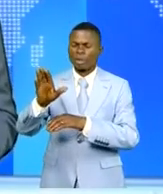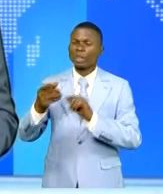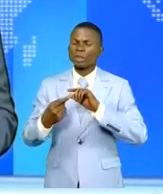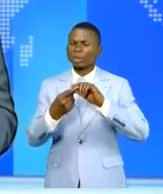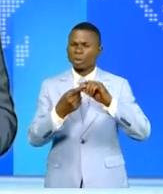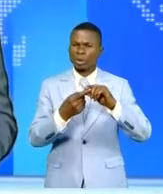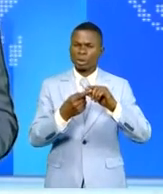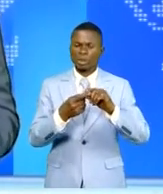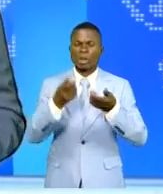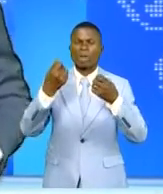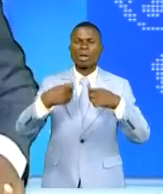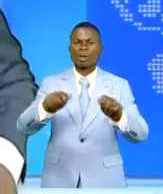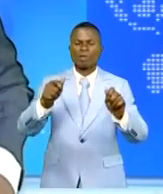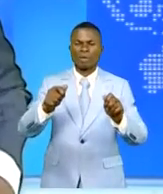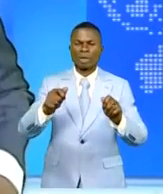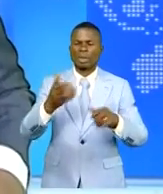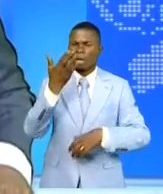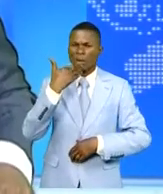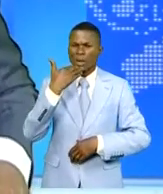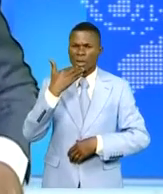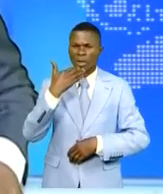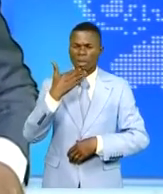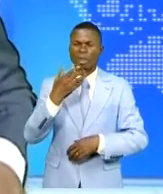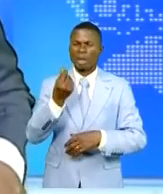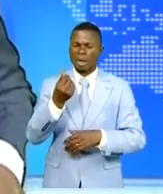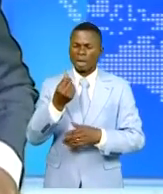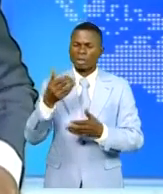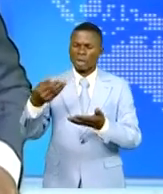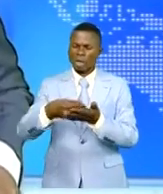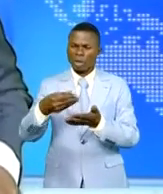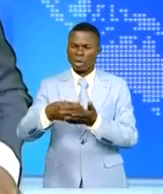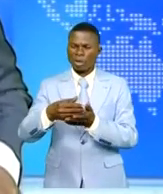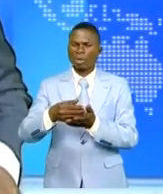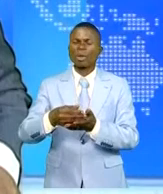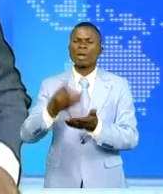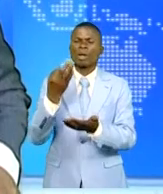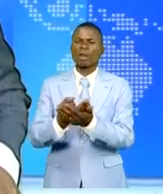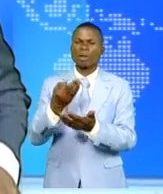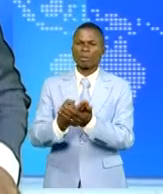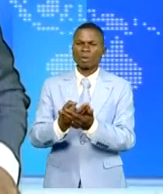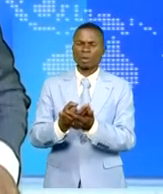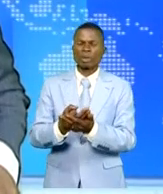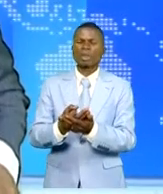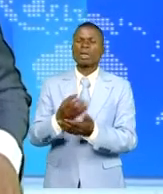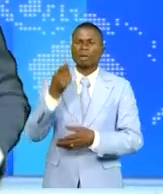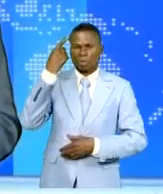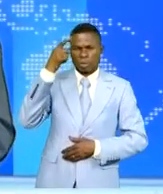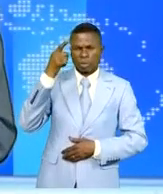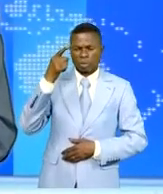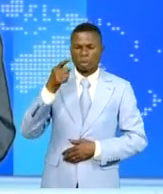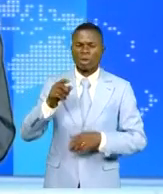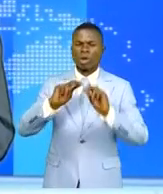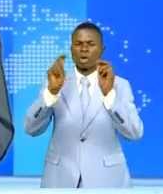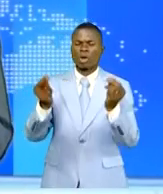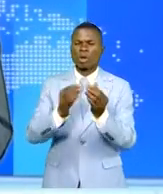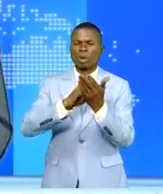exclusivement à la vente, enfin, de constituer les fonds de contrepartie pour le financement des micro-projets